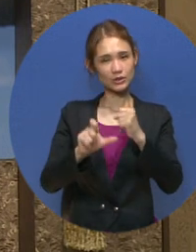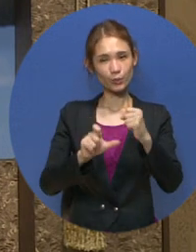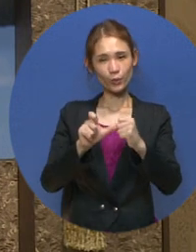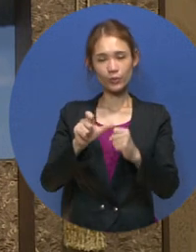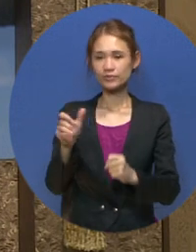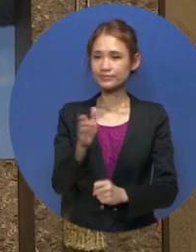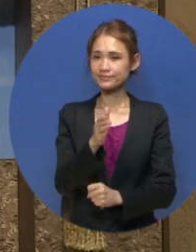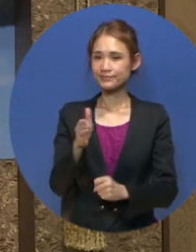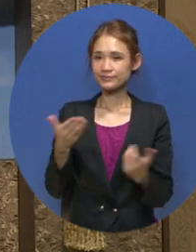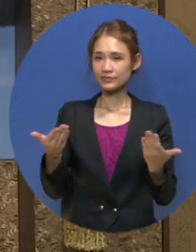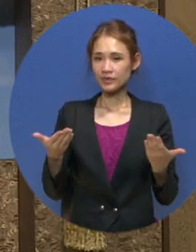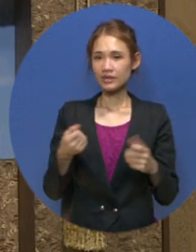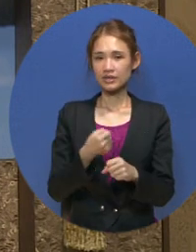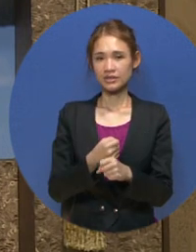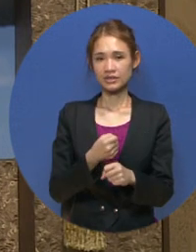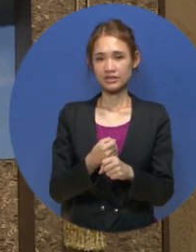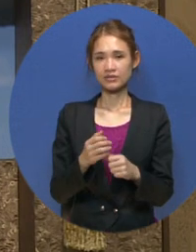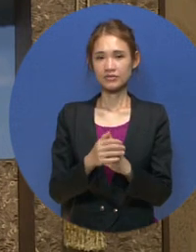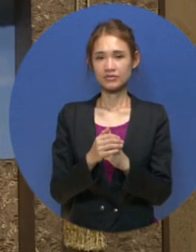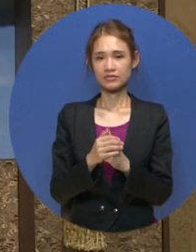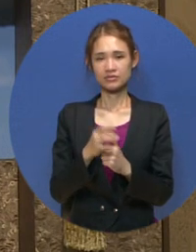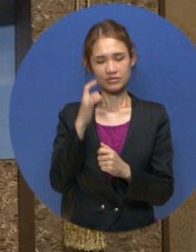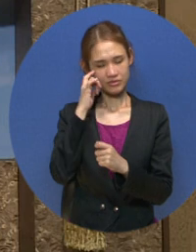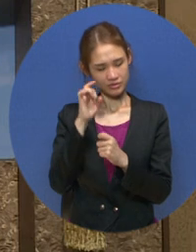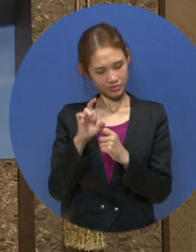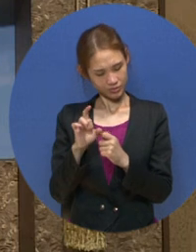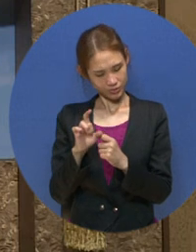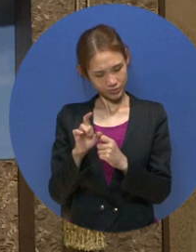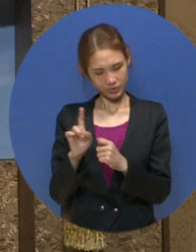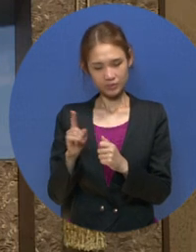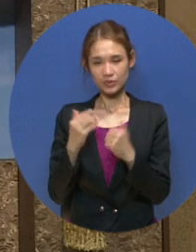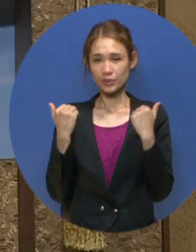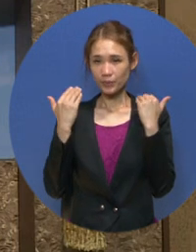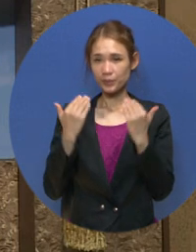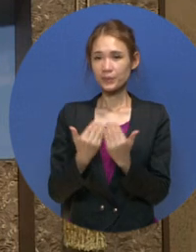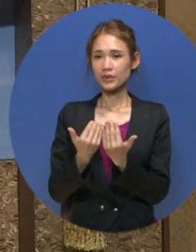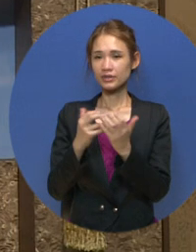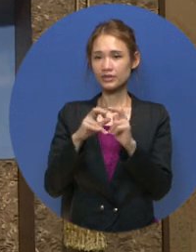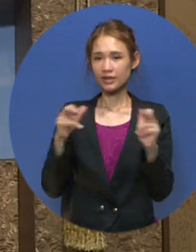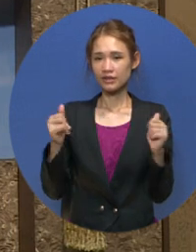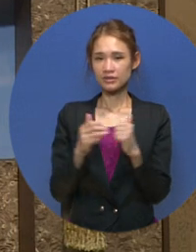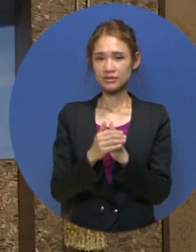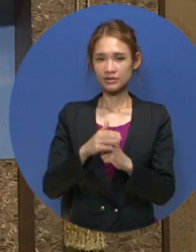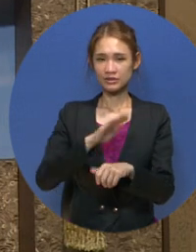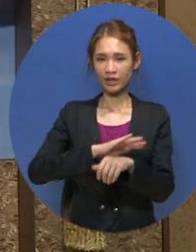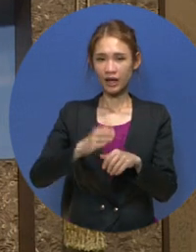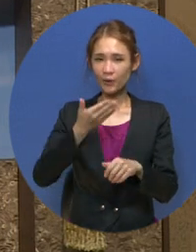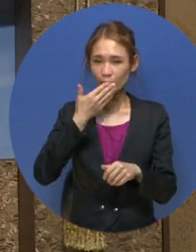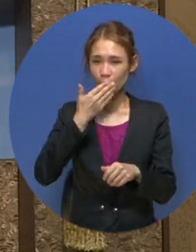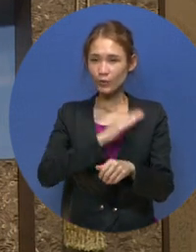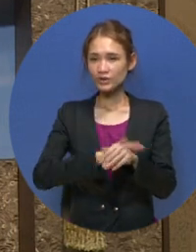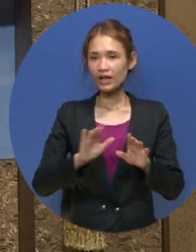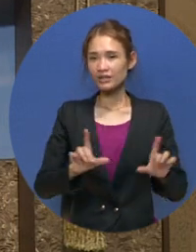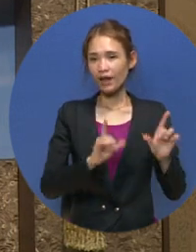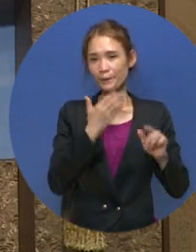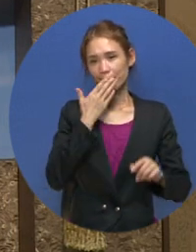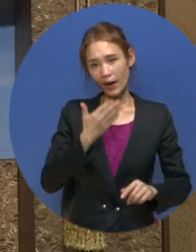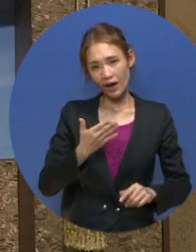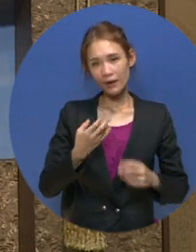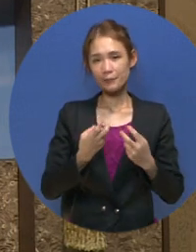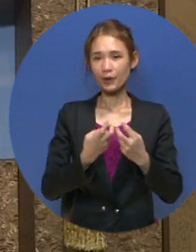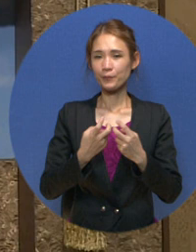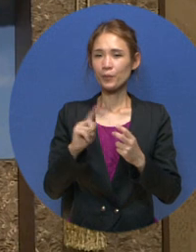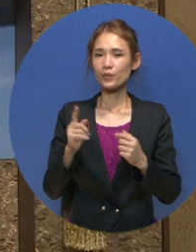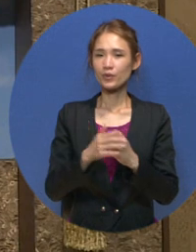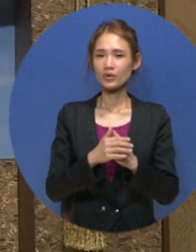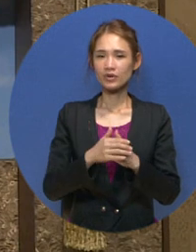했습니다. 하면서 늘 고민이 발달장애인들과 어떻게 잘 먹고 잘 살 수 있을까? 지역사회에서